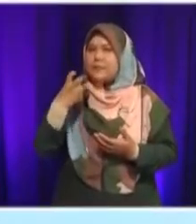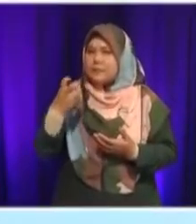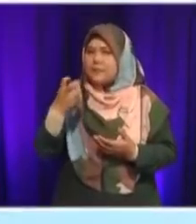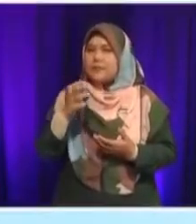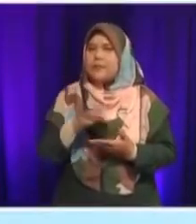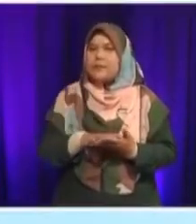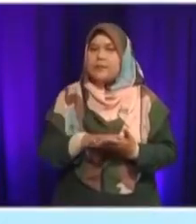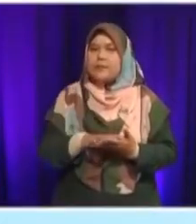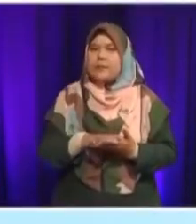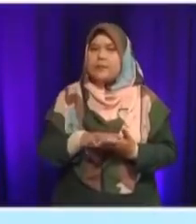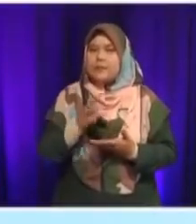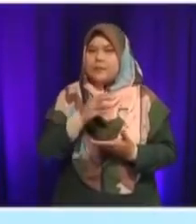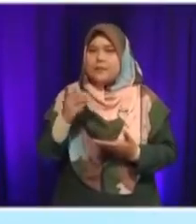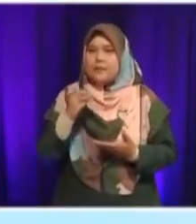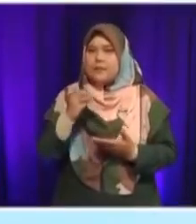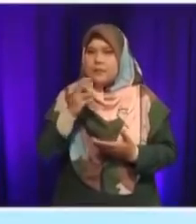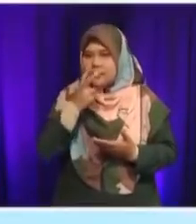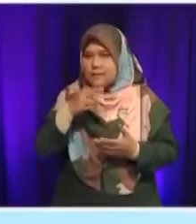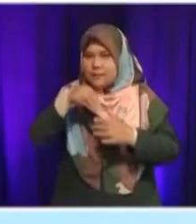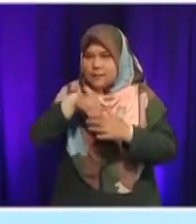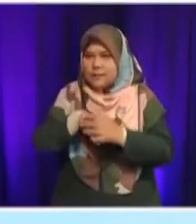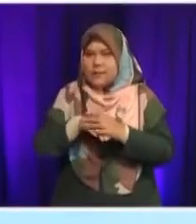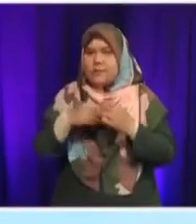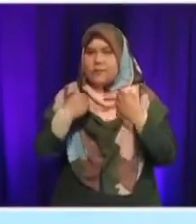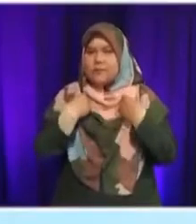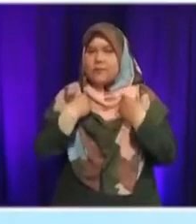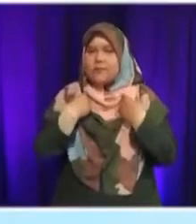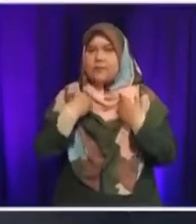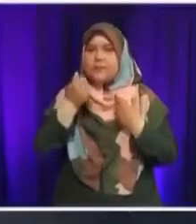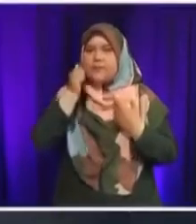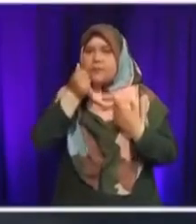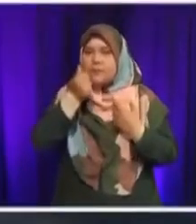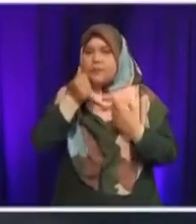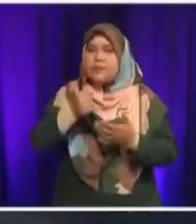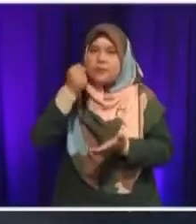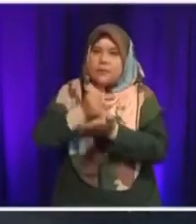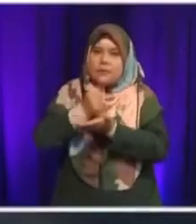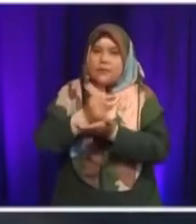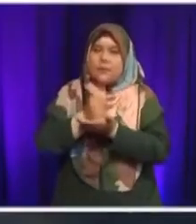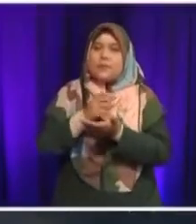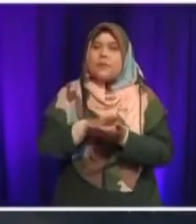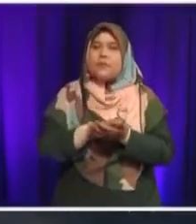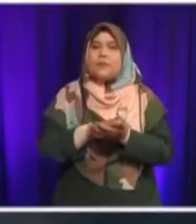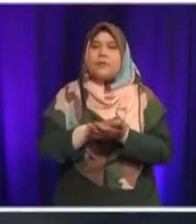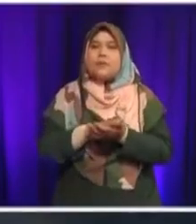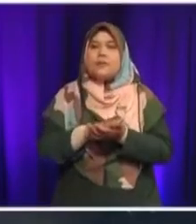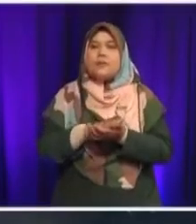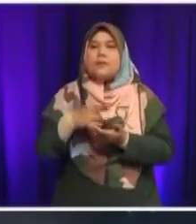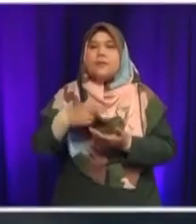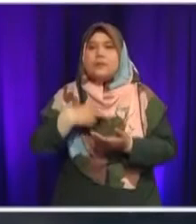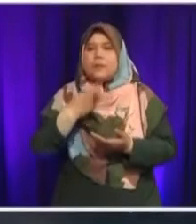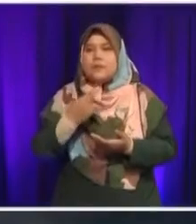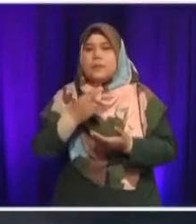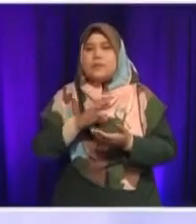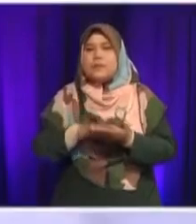dan juga kita melihat di dalam yang telah dihancurkan jadi rasanya masih